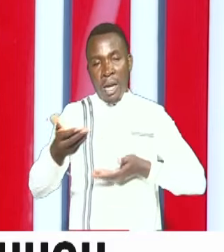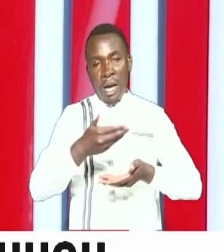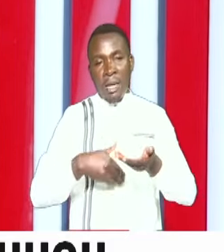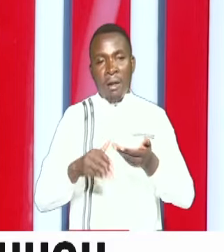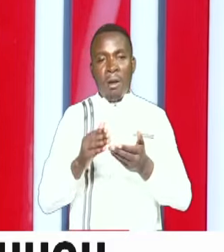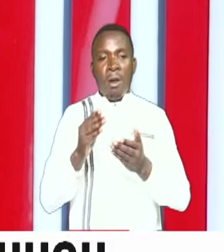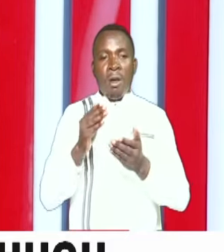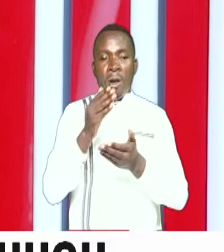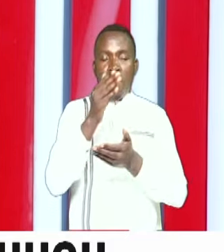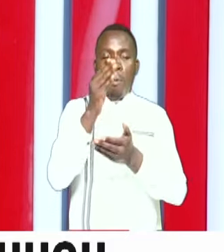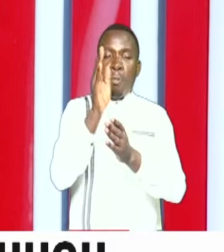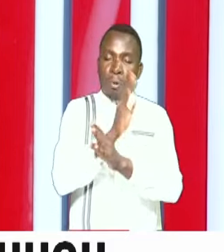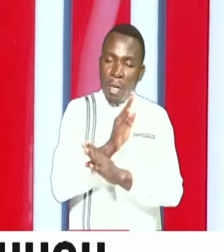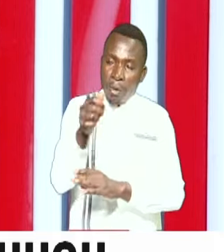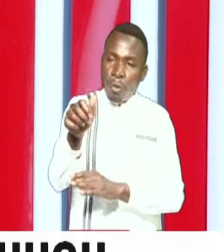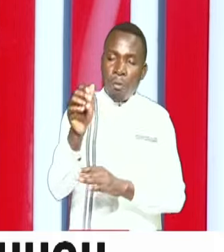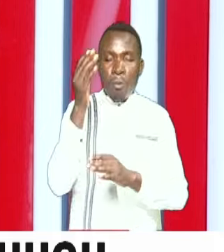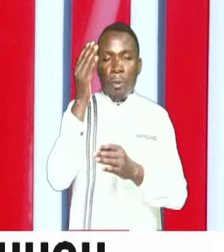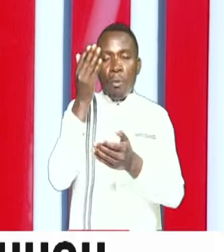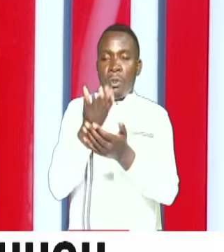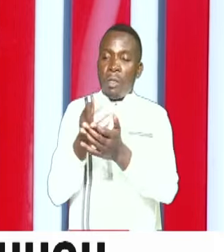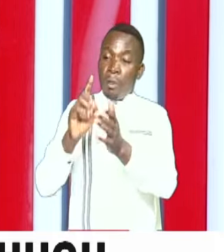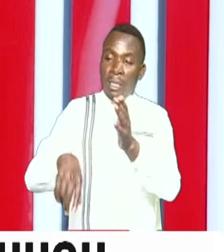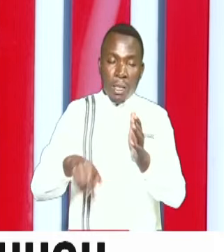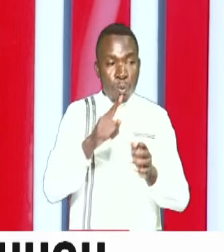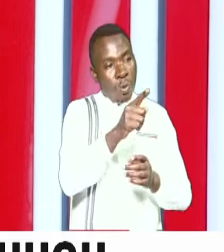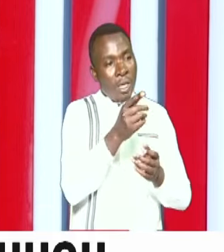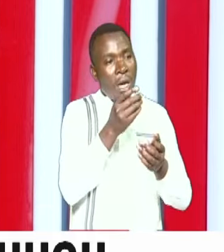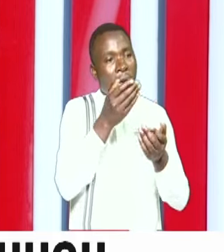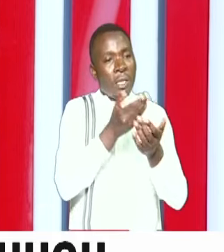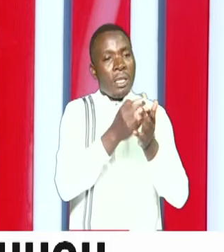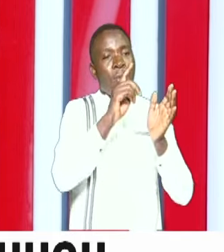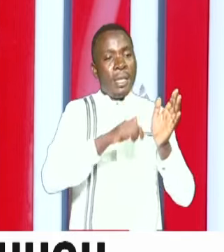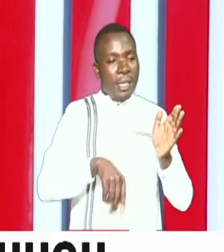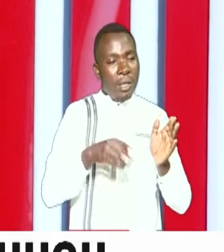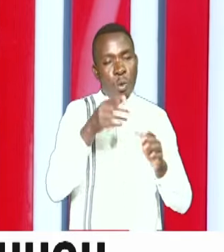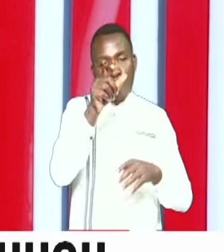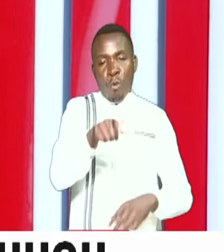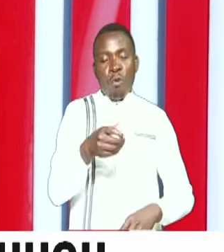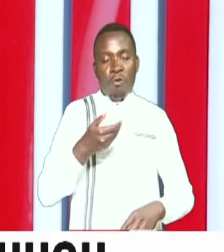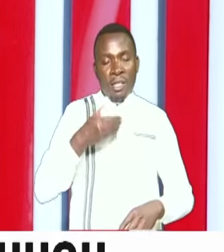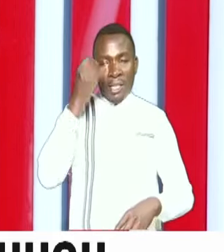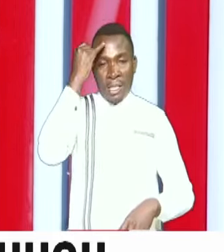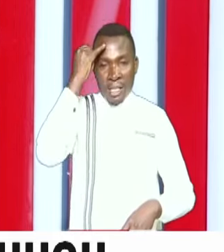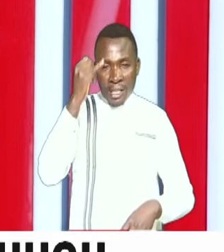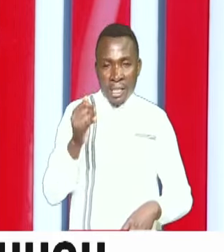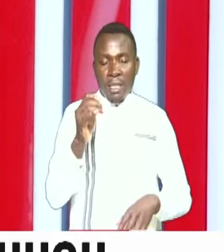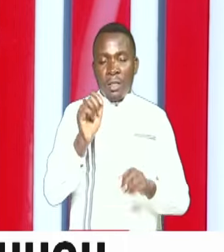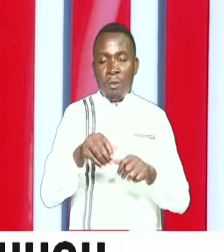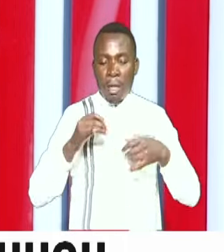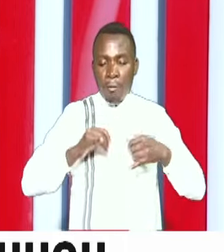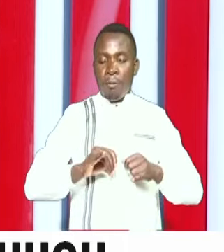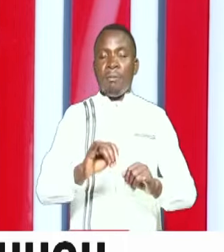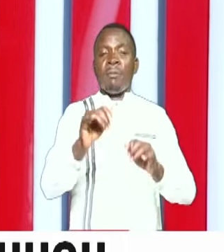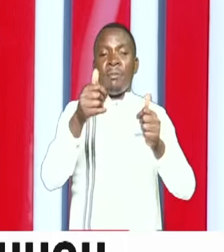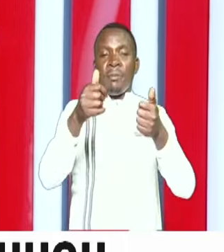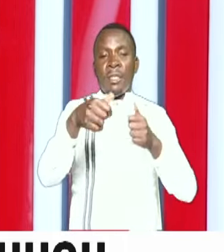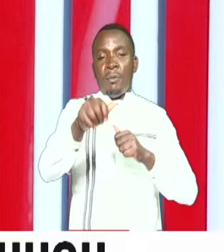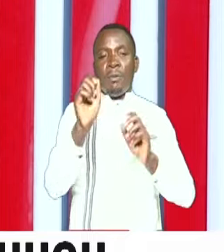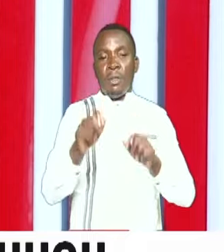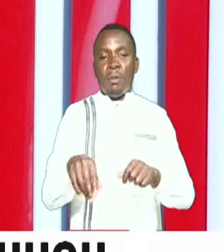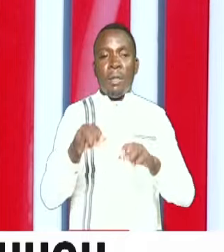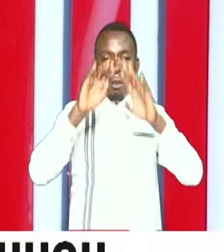ruhande rumenye icyo rusabwa kandi n'uwaba afite n'igitekerezo kugira ngo bishyirwe mu bikorwa neza nabyo bishobore